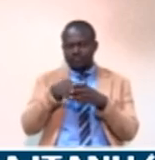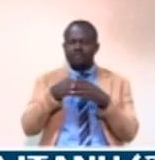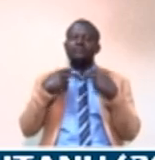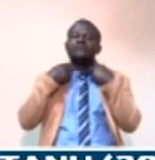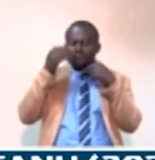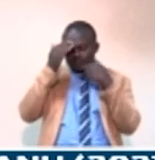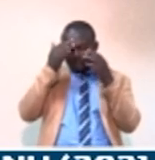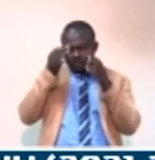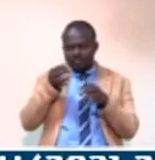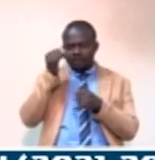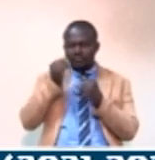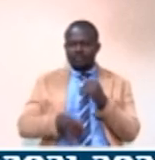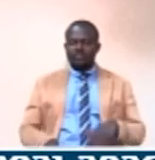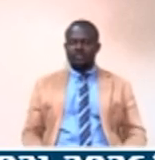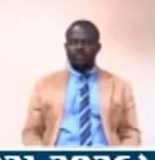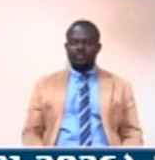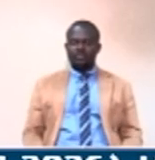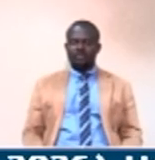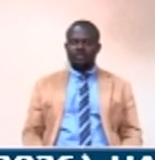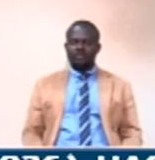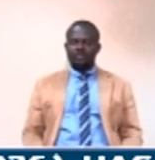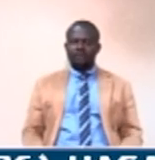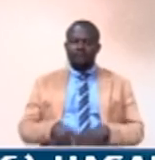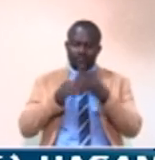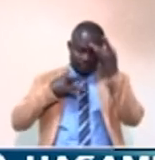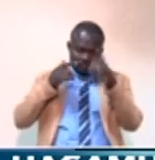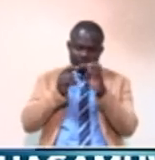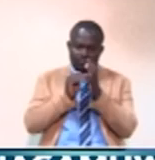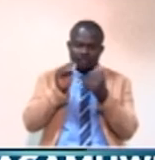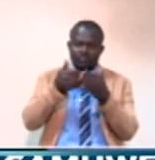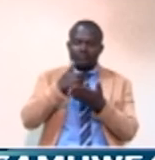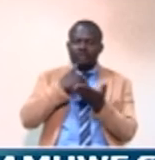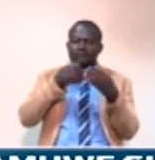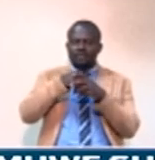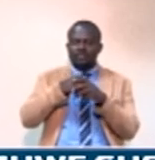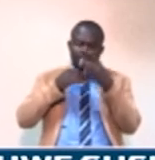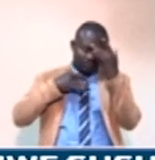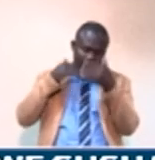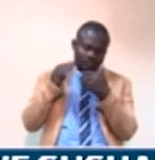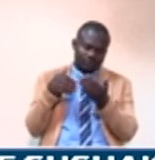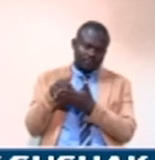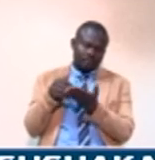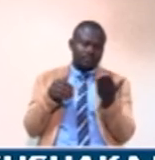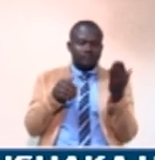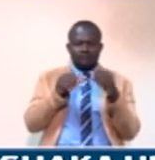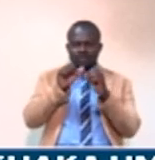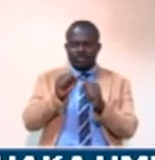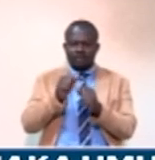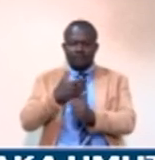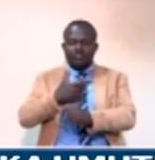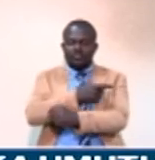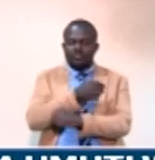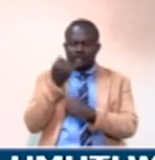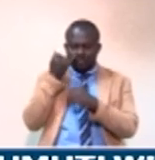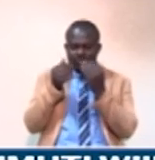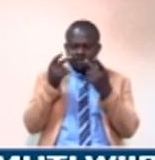nicyo cyemezo cya nyuma burya kiba gihari. Hanyuma noneho mu barwayi nanone mufite, ese haba harimo abarwayi baba bari barafashe inkingo?